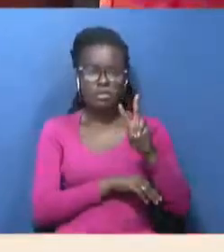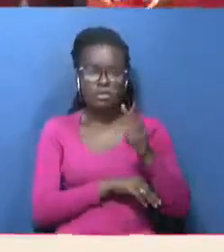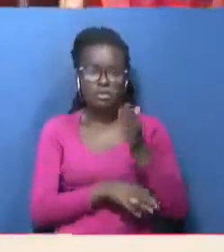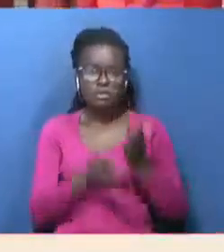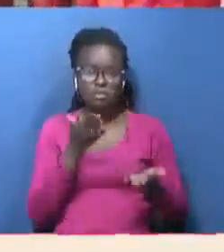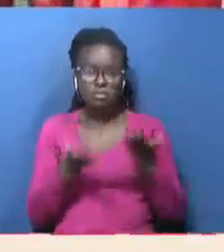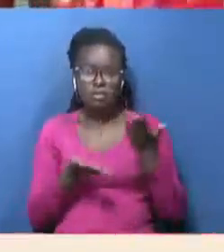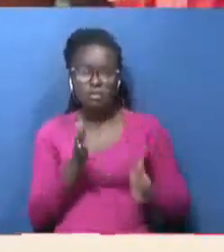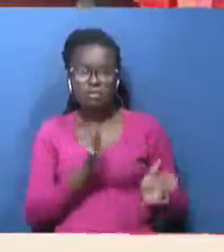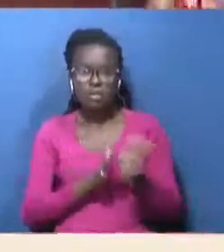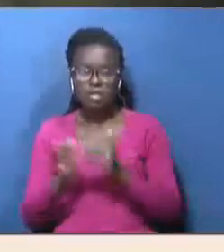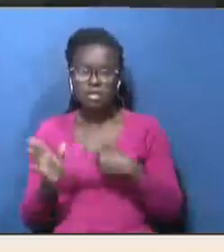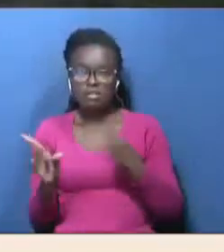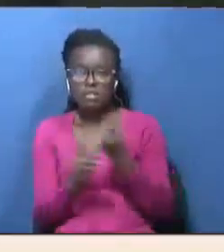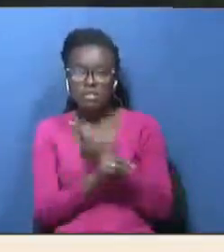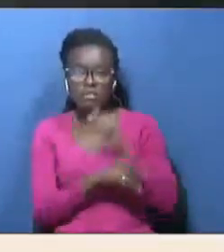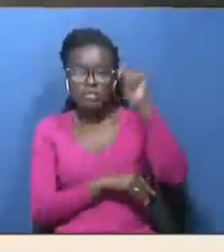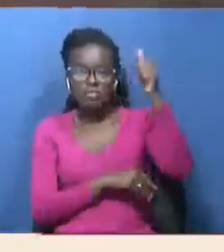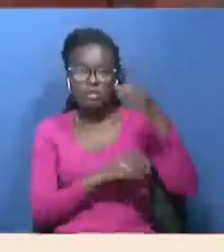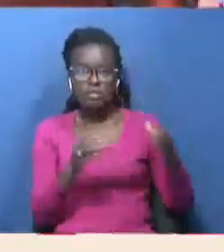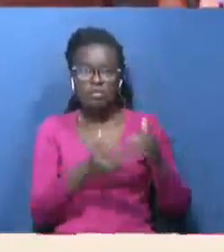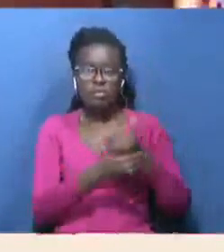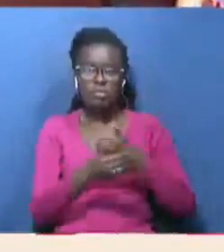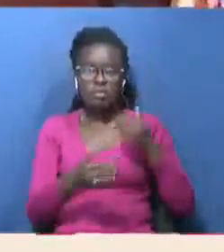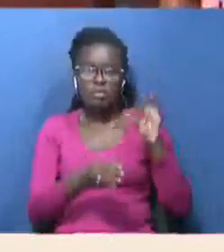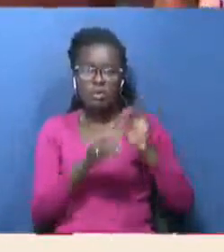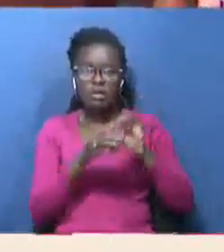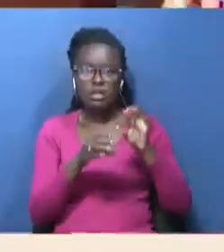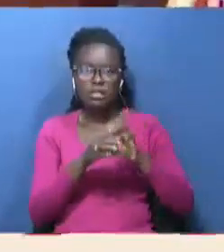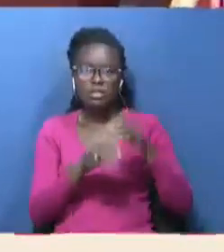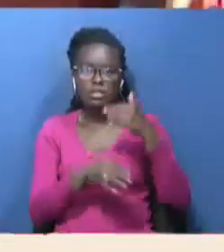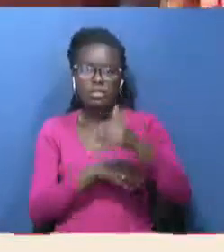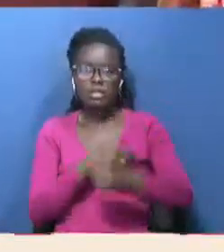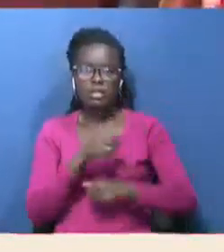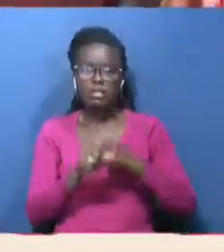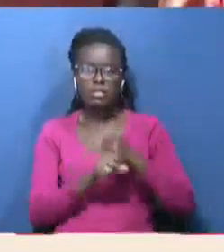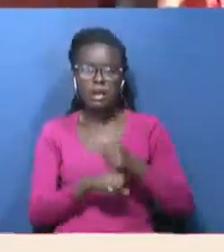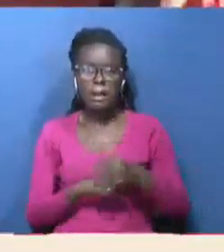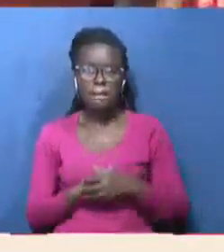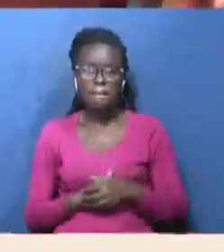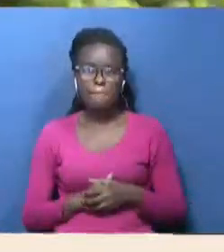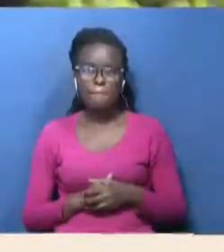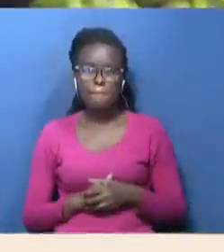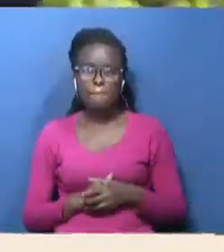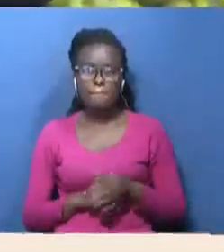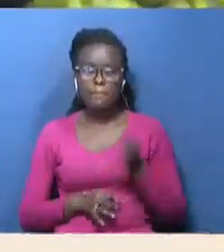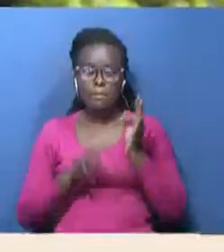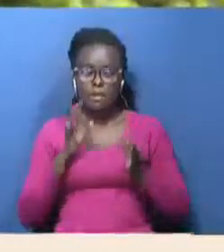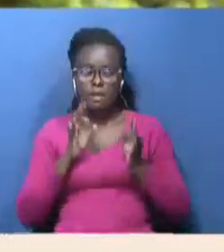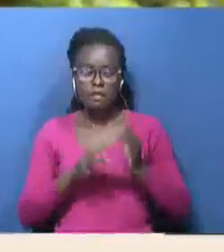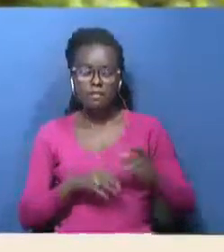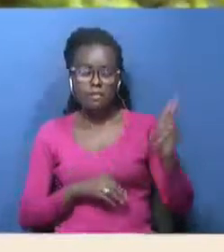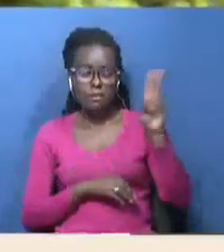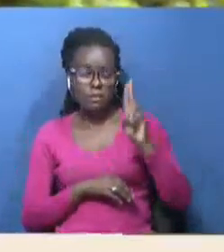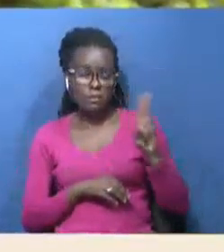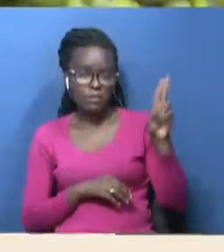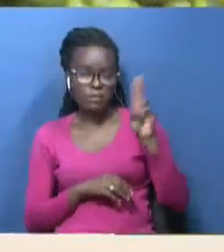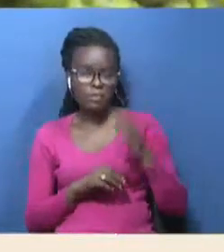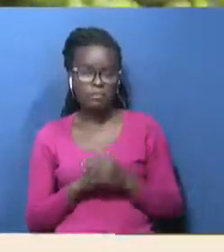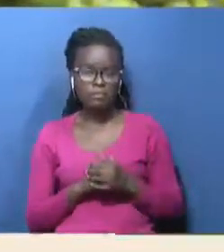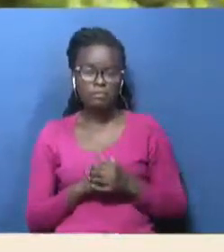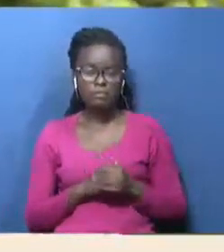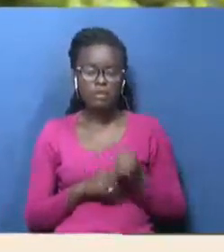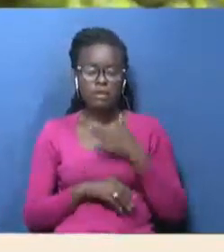mũbango ngũrani na ciama ici cia kĩũteti mbere ya gĩthurano kĩnene kĩa mwaka ũkĩte. korwo Uhuru Muigai wa Kenyatta ni